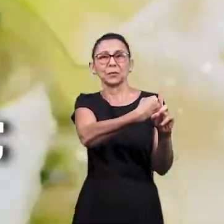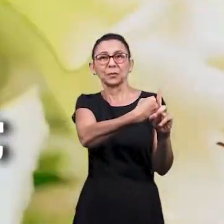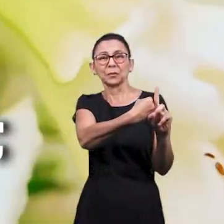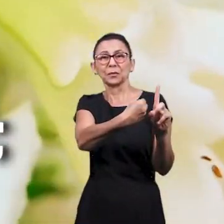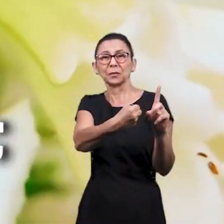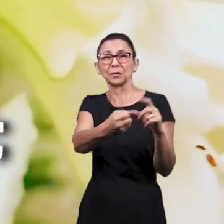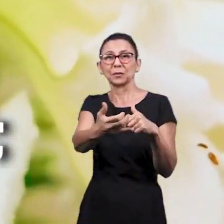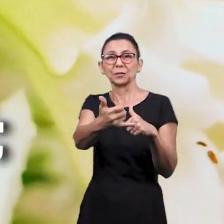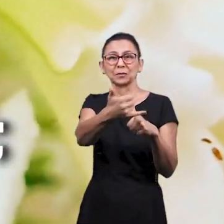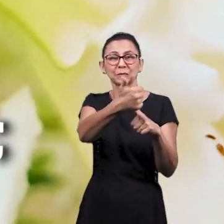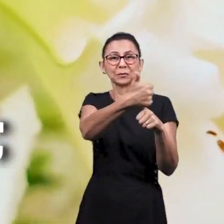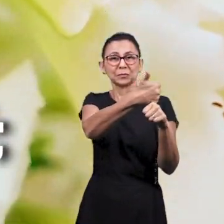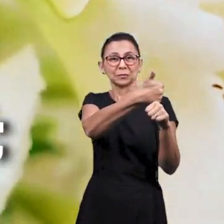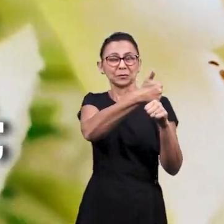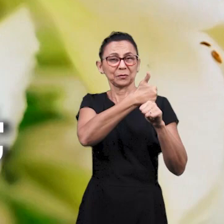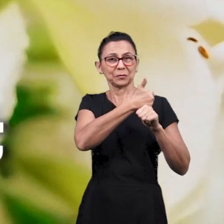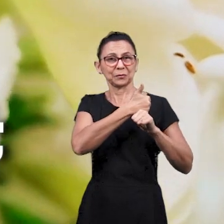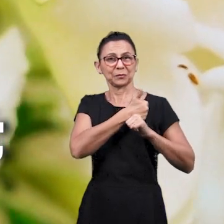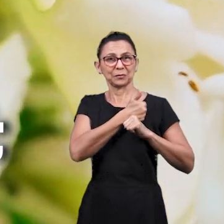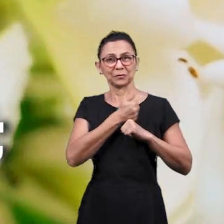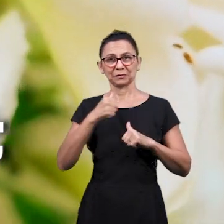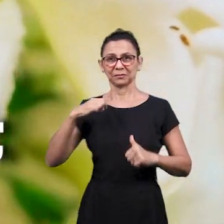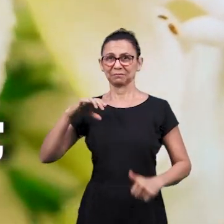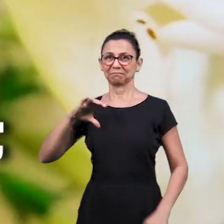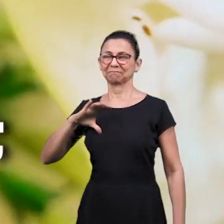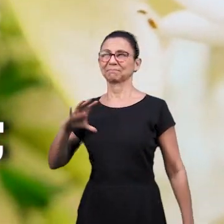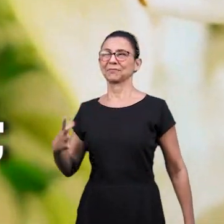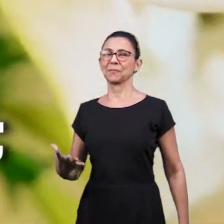И жизнь новую Он нам даровал.